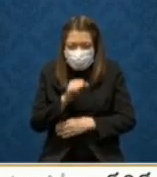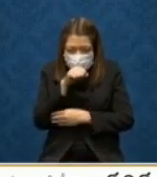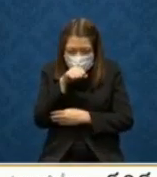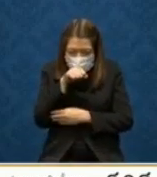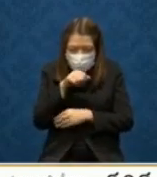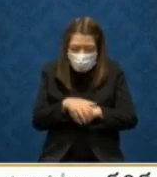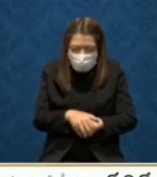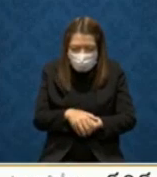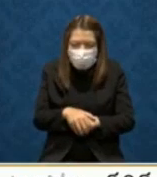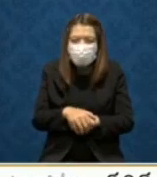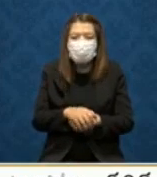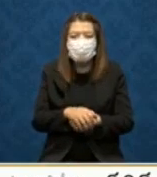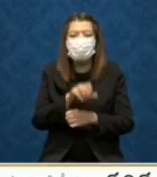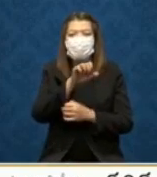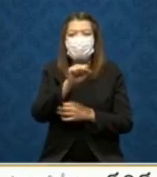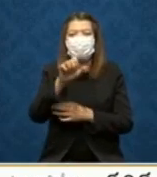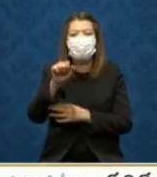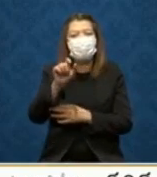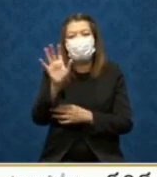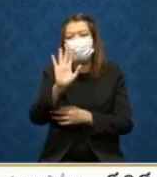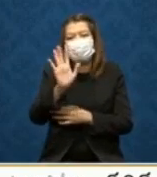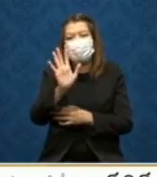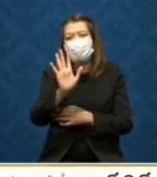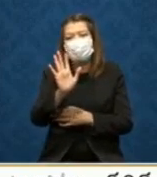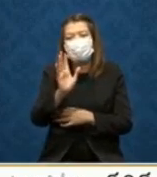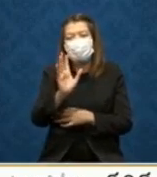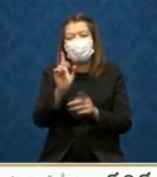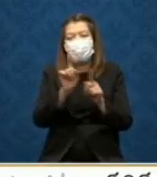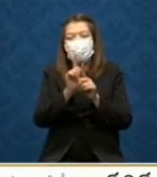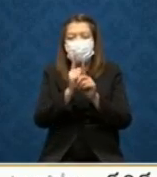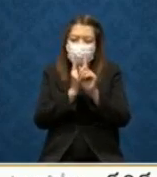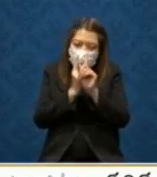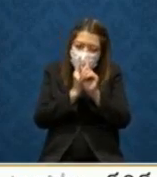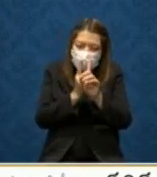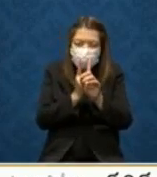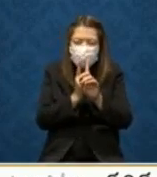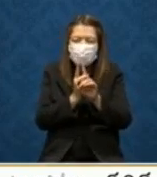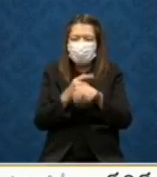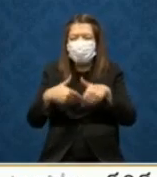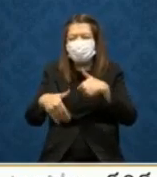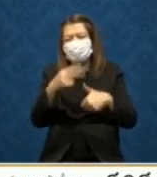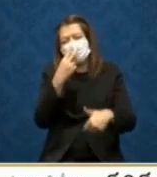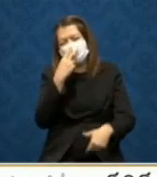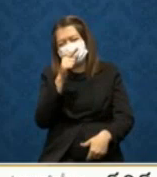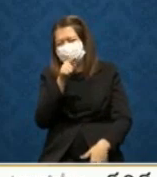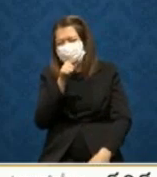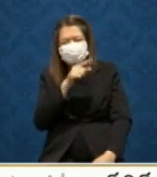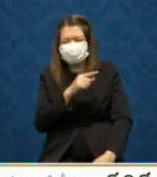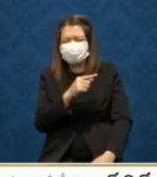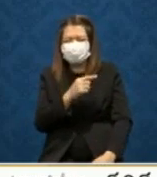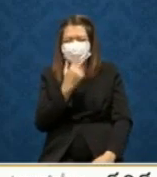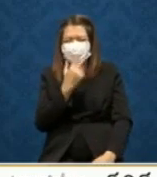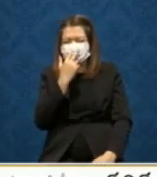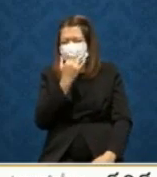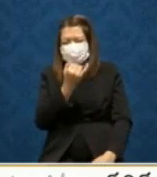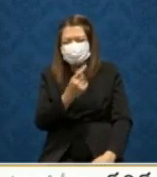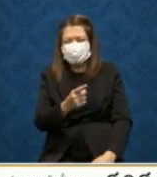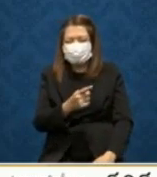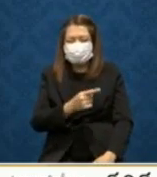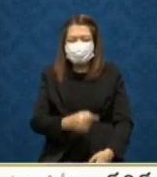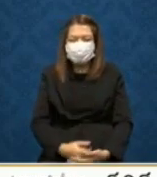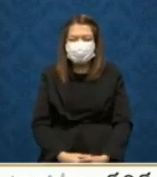ภาพที่ว่าส.สอย่างพวกเราไม่ควรจะทำตัวอย่างนั้นให้ประชาชนรู้สึกรังเกียจในการวางตัวของเรา